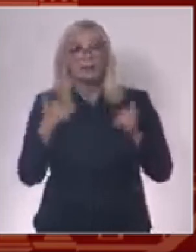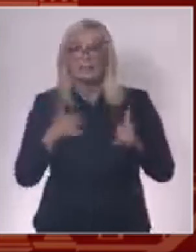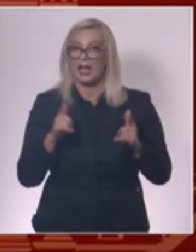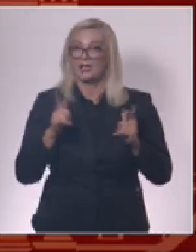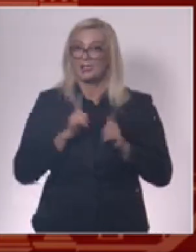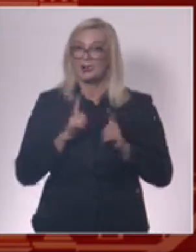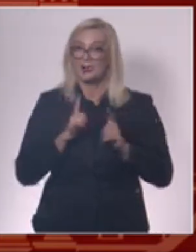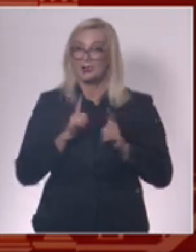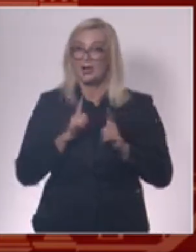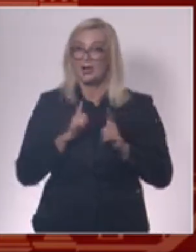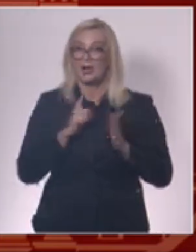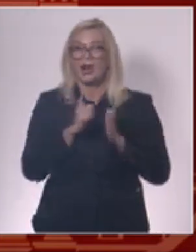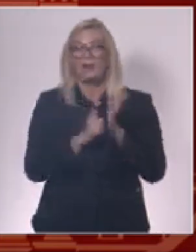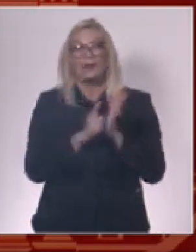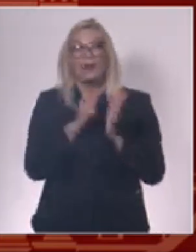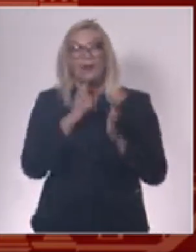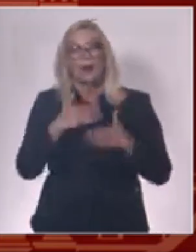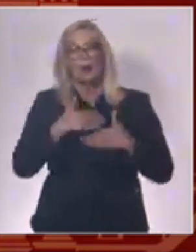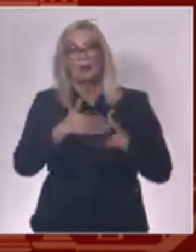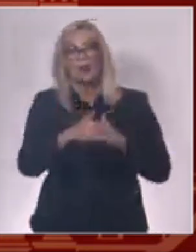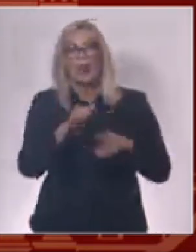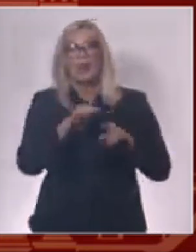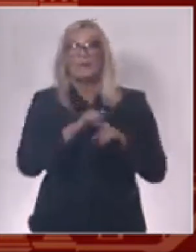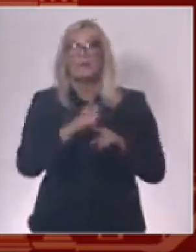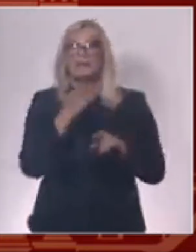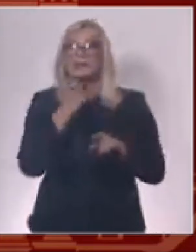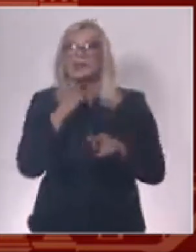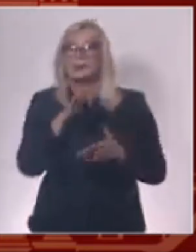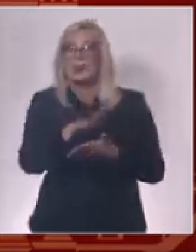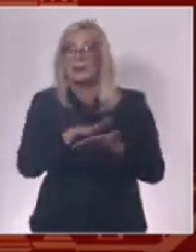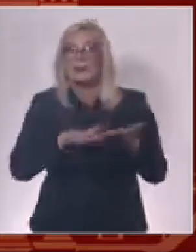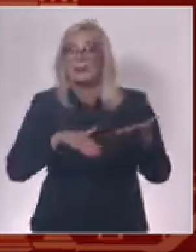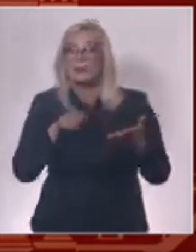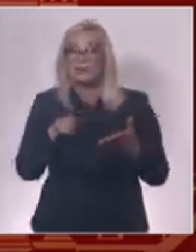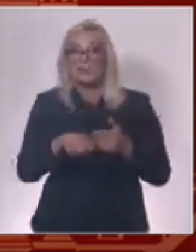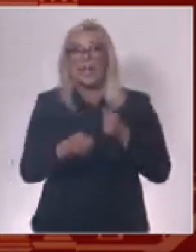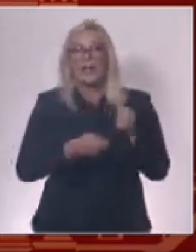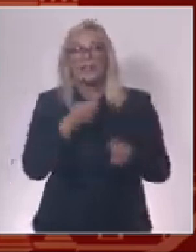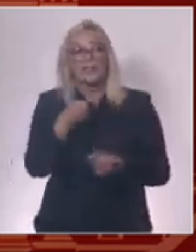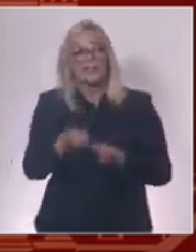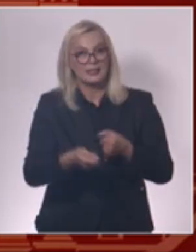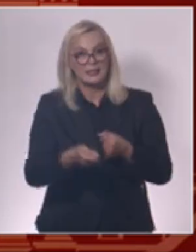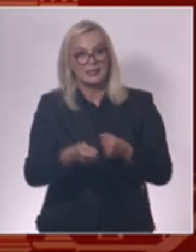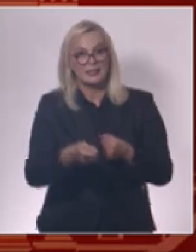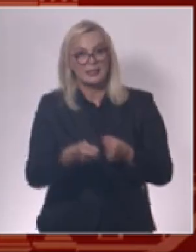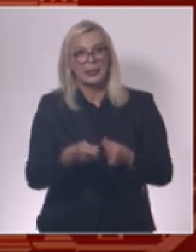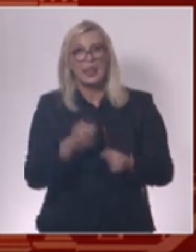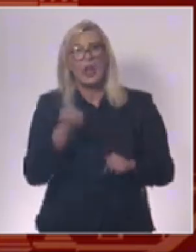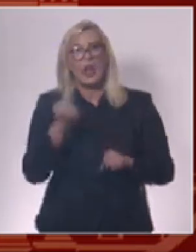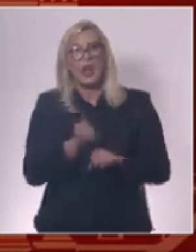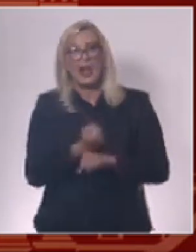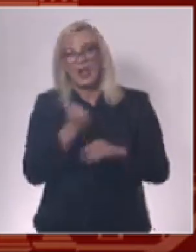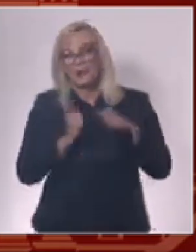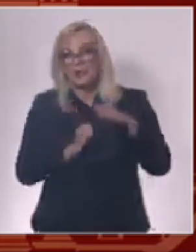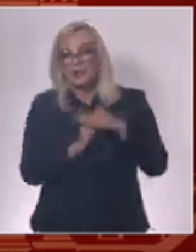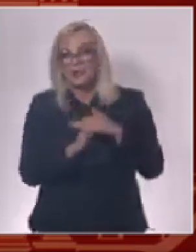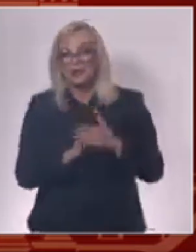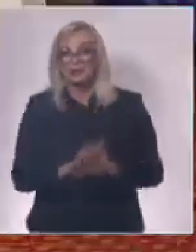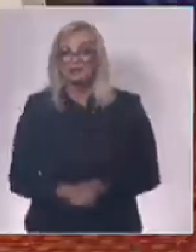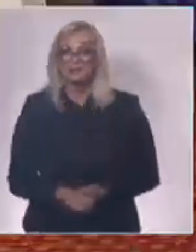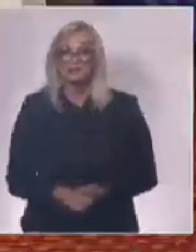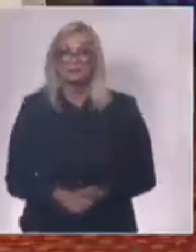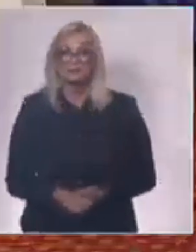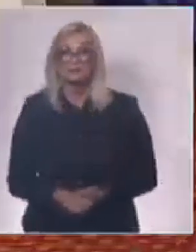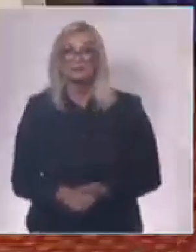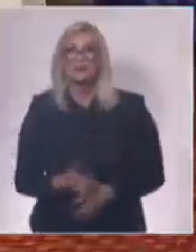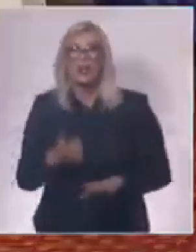очекува да во периодот кој што следи во месец септември да отпочне таа инвестиција со Камен Темелник. Примере,